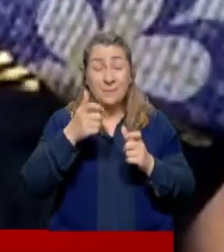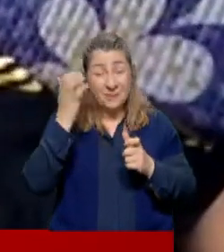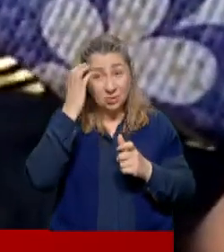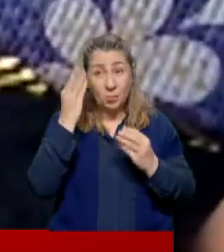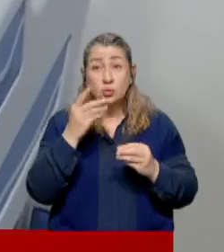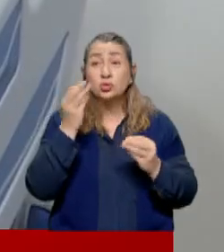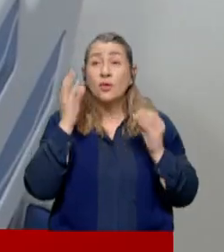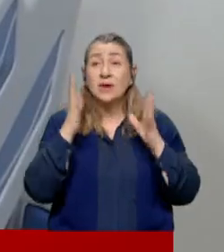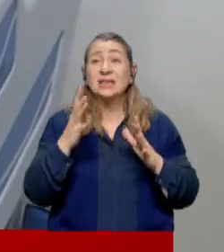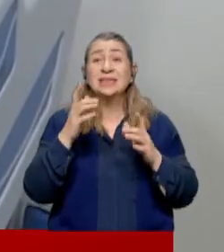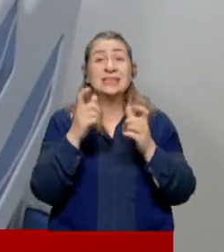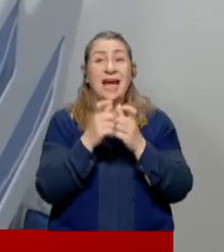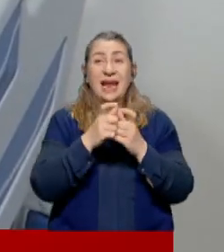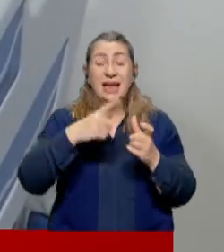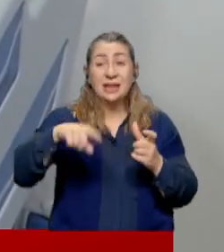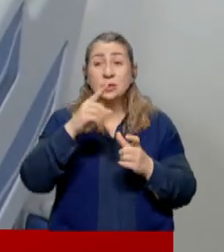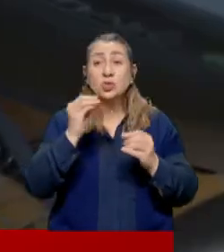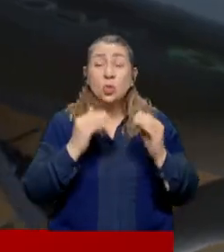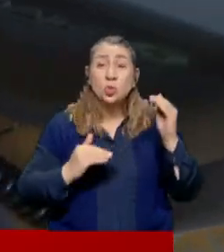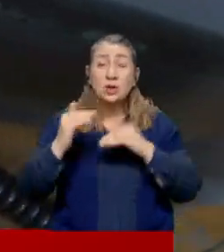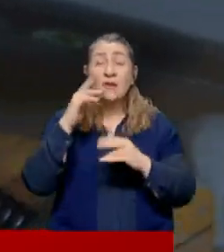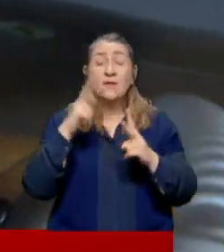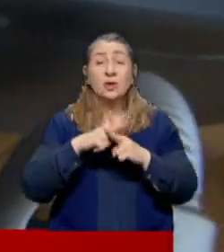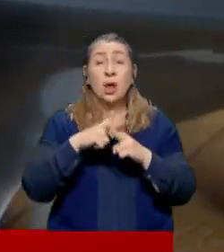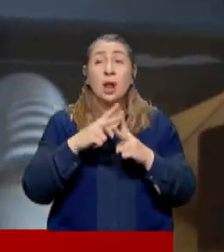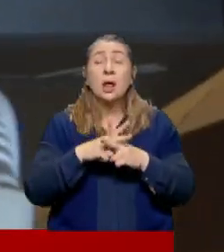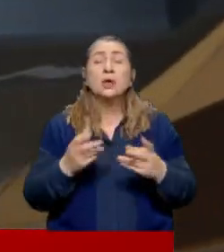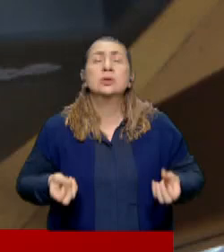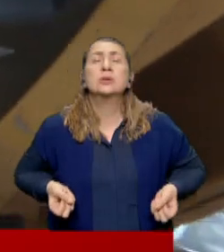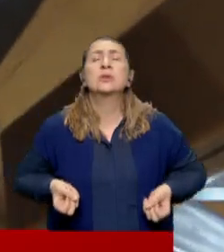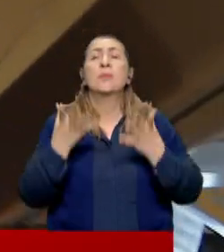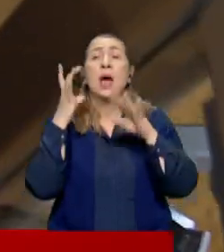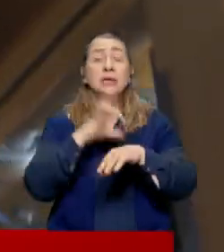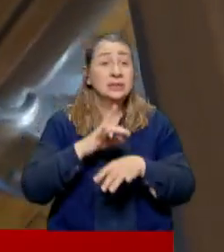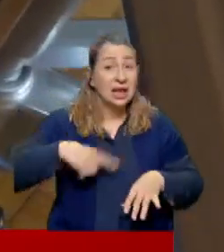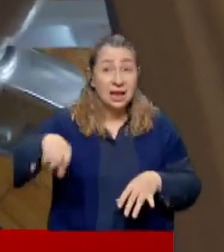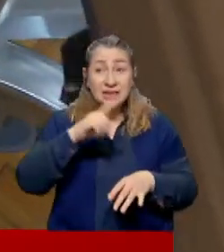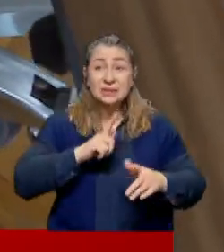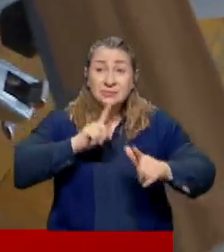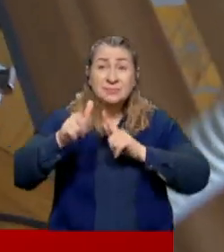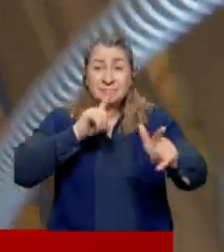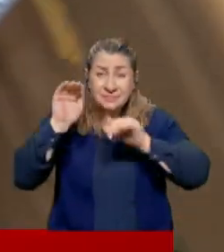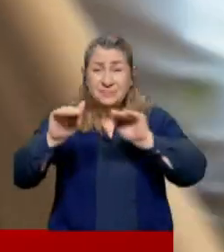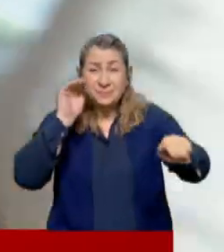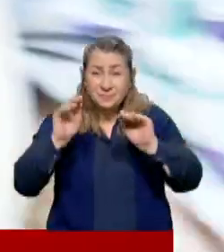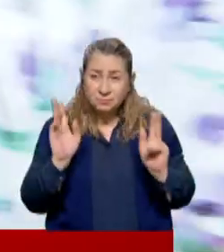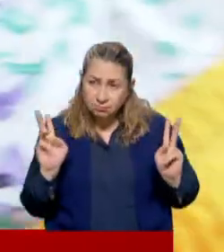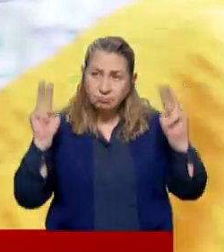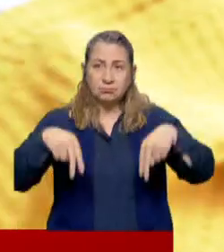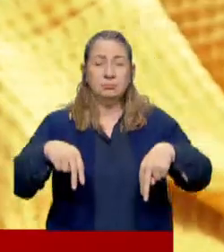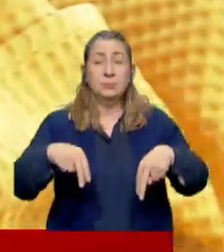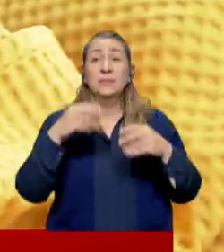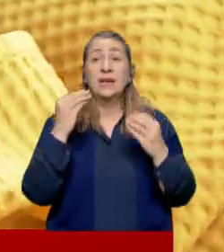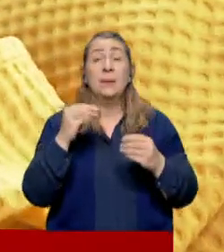üzere birçok sivil toplum kuruluşu yüksek elektrik faturalarının altından kalkamayan hastaların sesini duyurabilmek için ayağa kalktı.